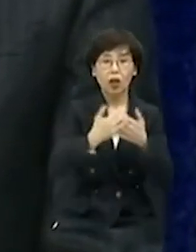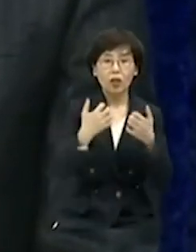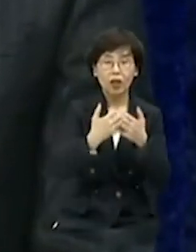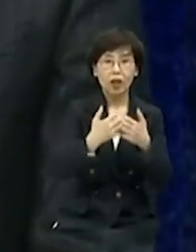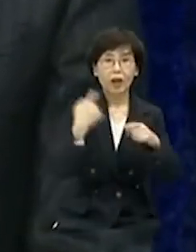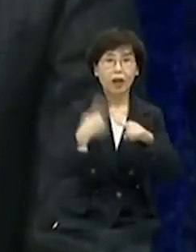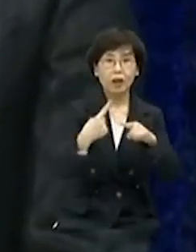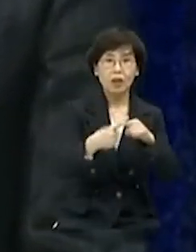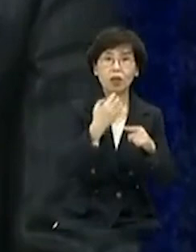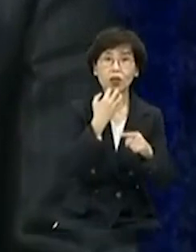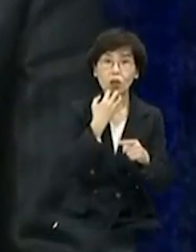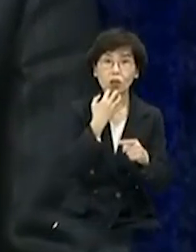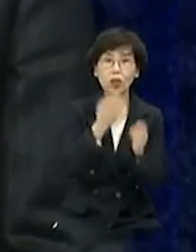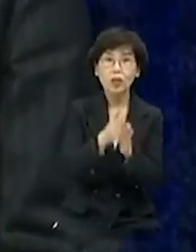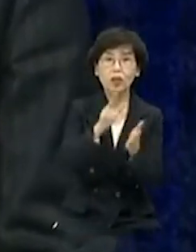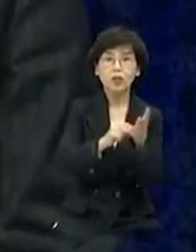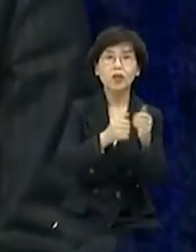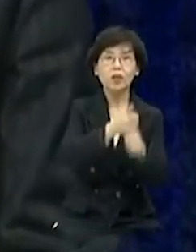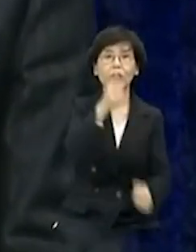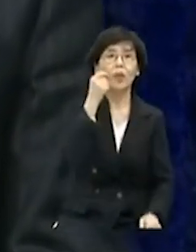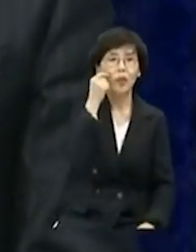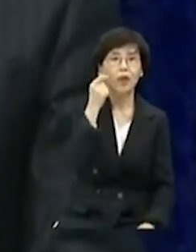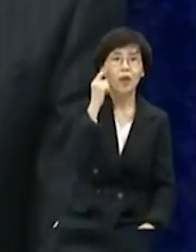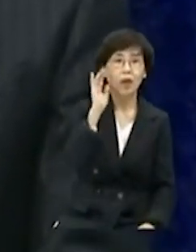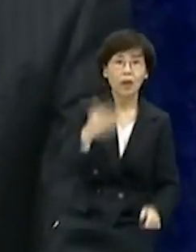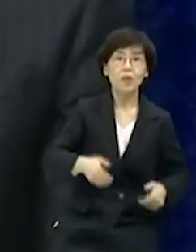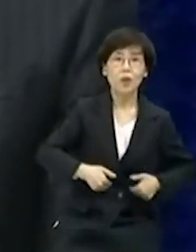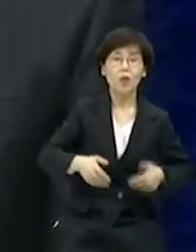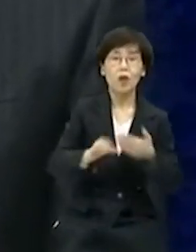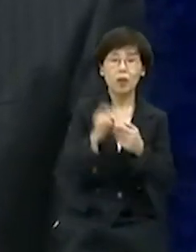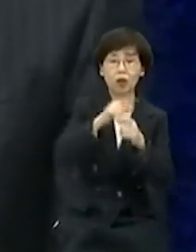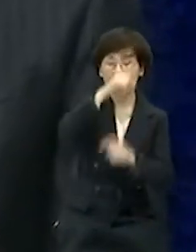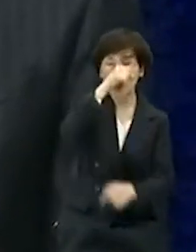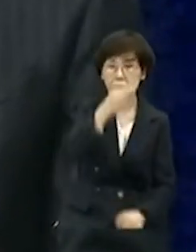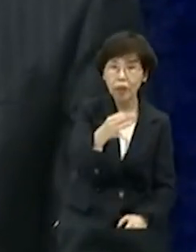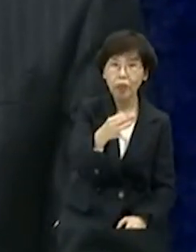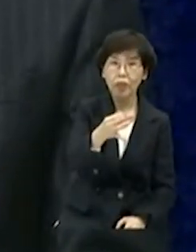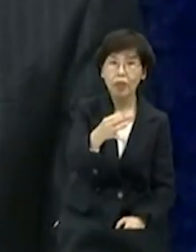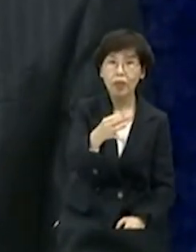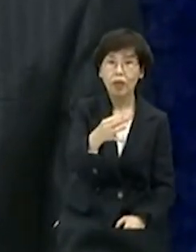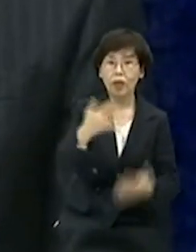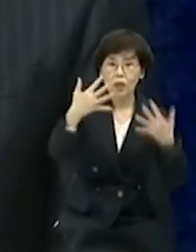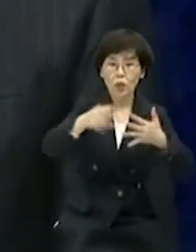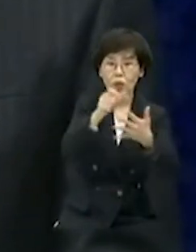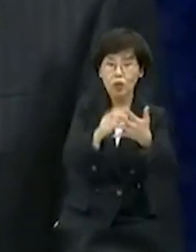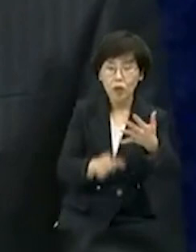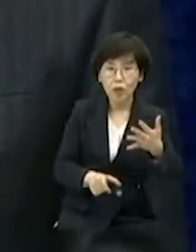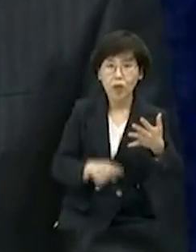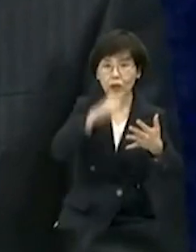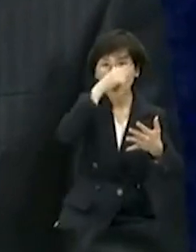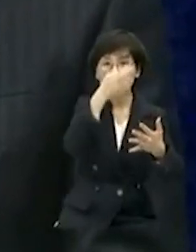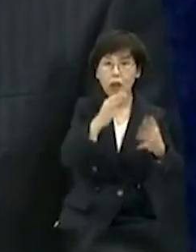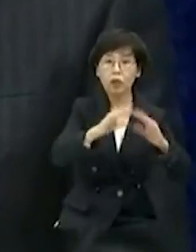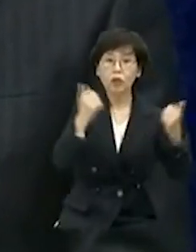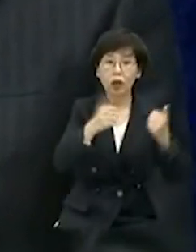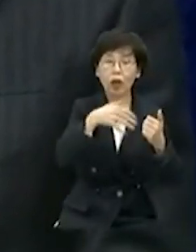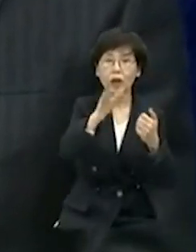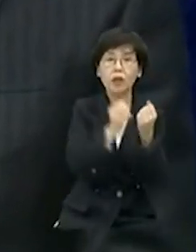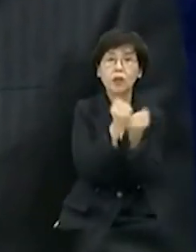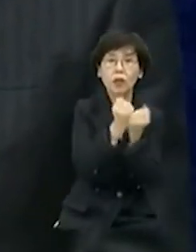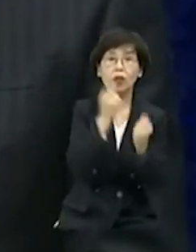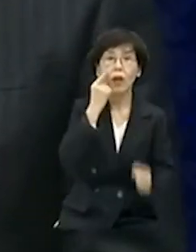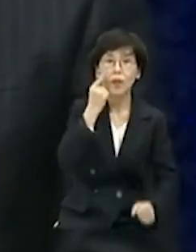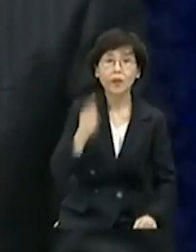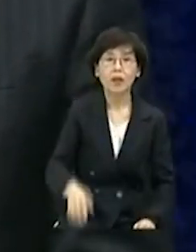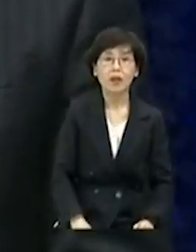아니. 극복할 수 없다 이렇게 생각을 합니다. 아니죠. 그건 아니죠. 왜냐하면 필요하면 추경에 꼬리표 날려서 내려오는 예산을 국회에 가서 설득해